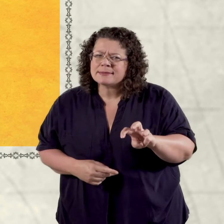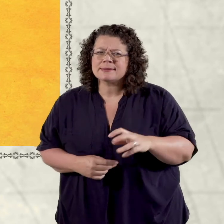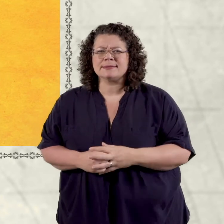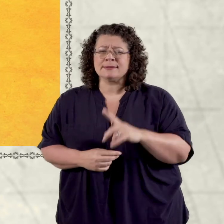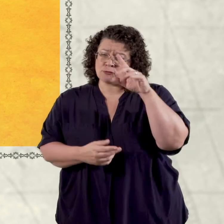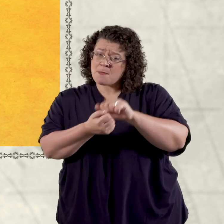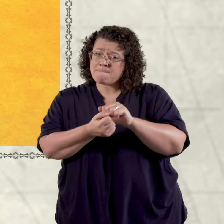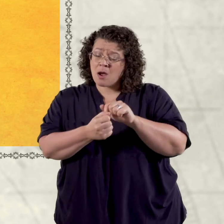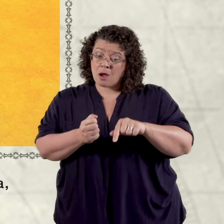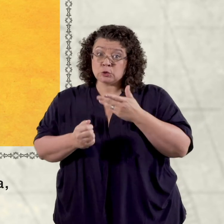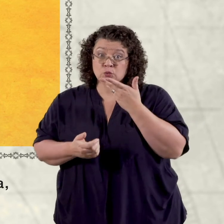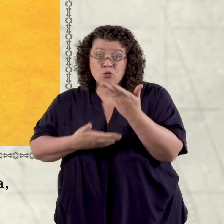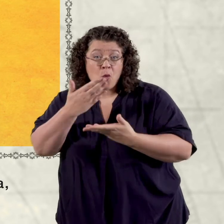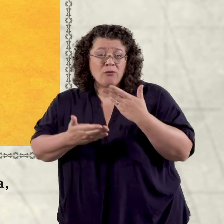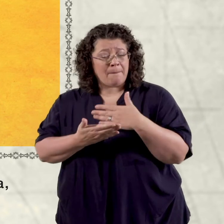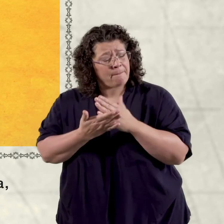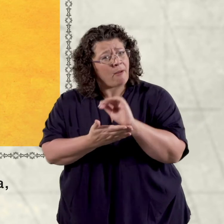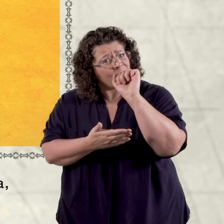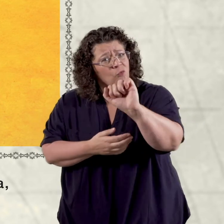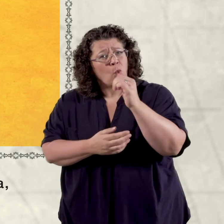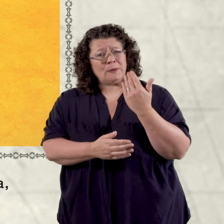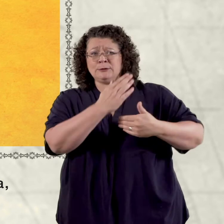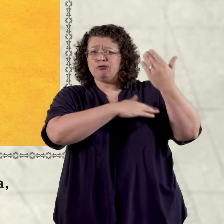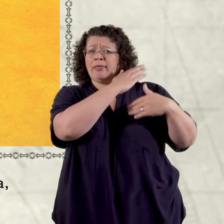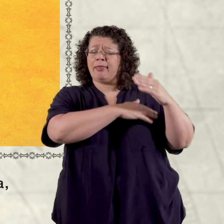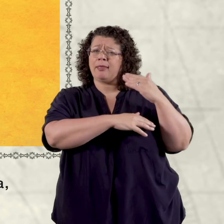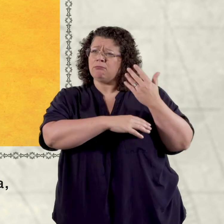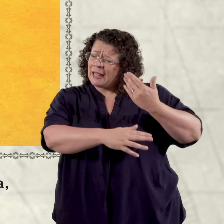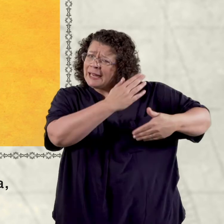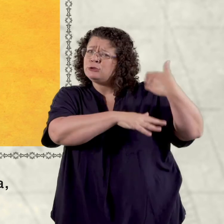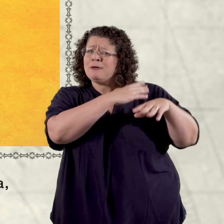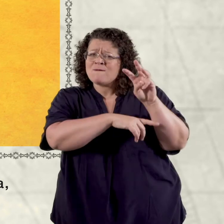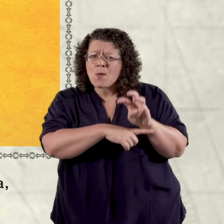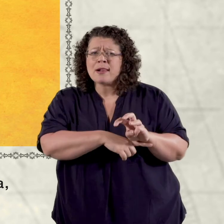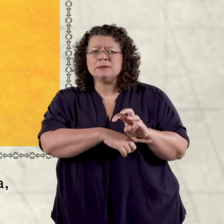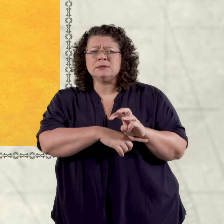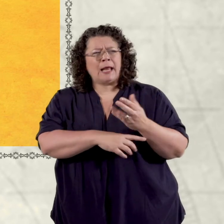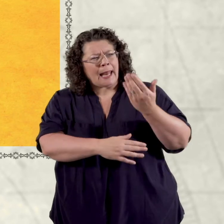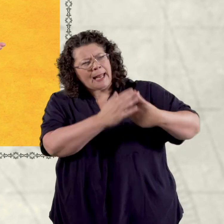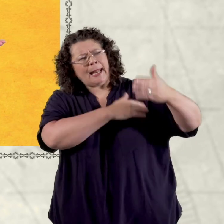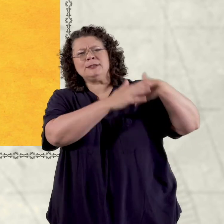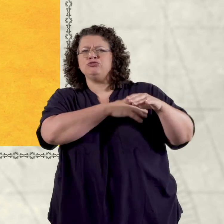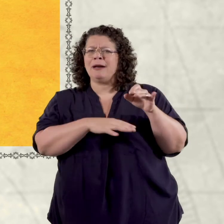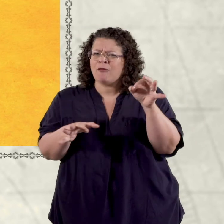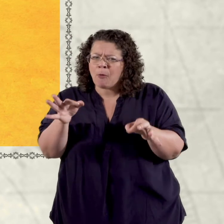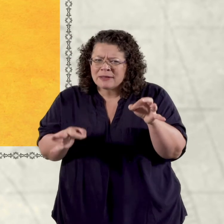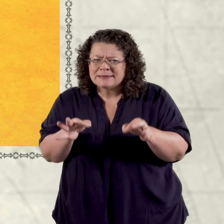eich gwlad. Y cofiwch, hanes chi yw'r stori yma. Hanes